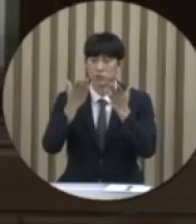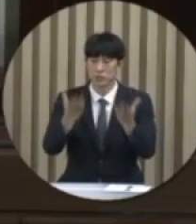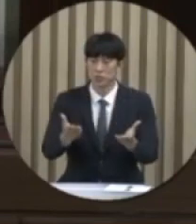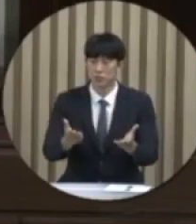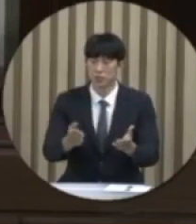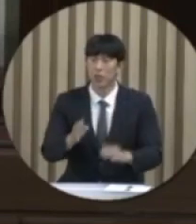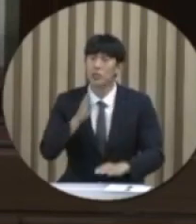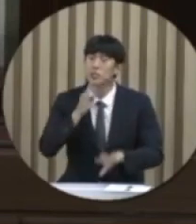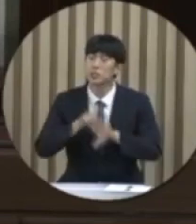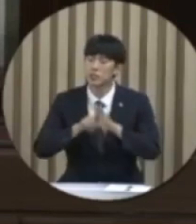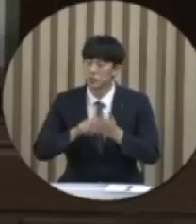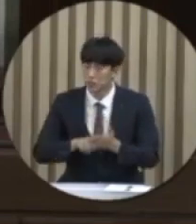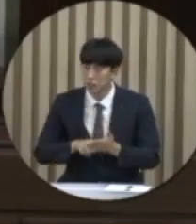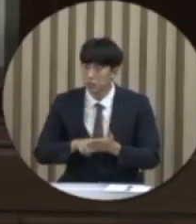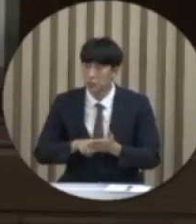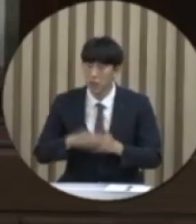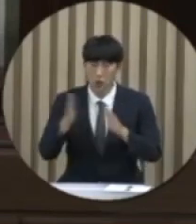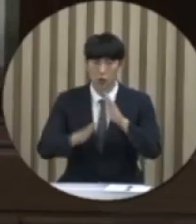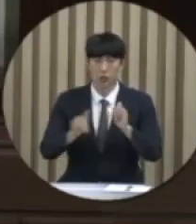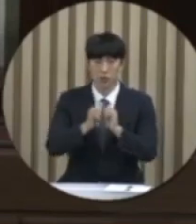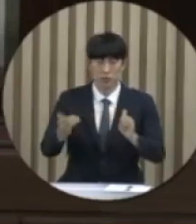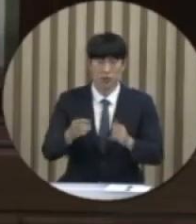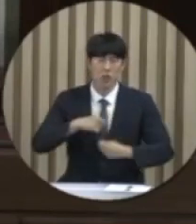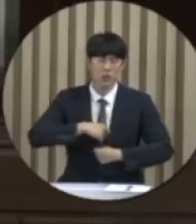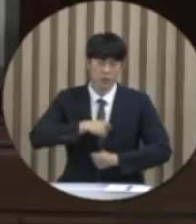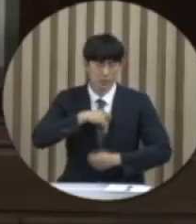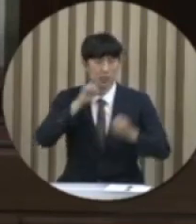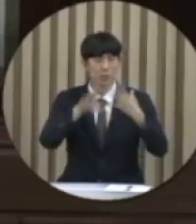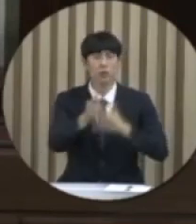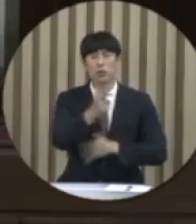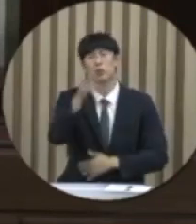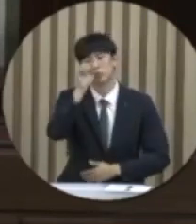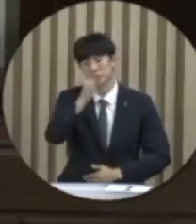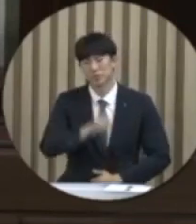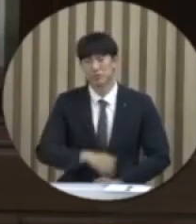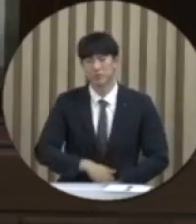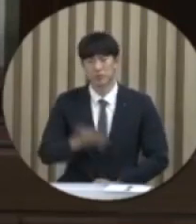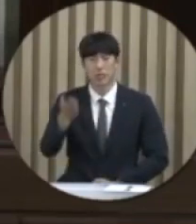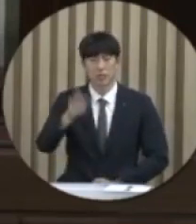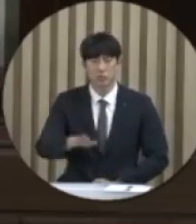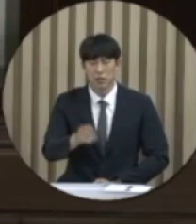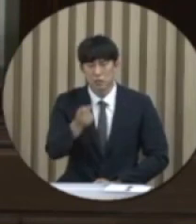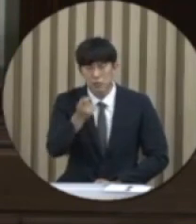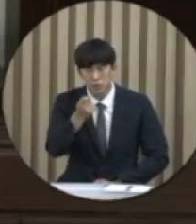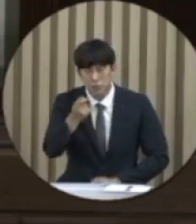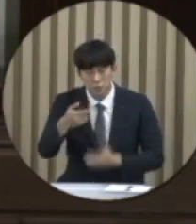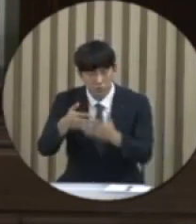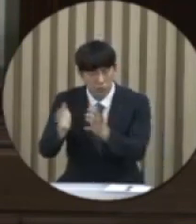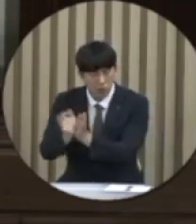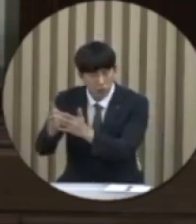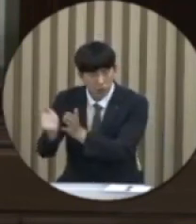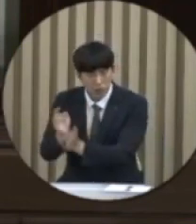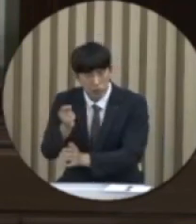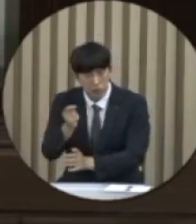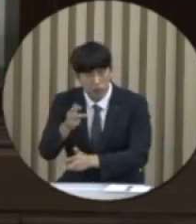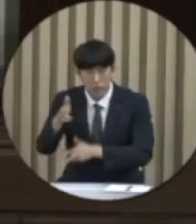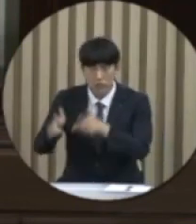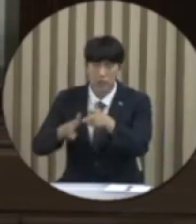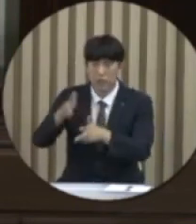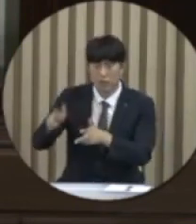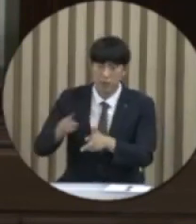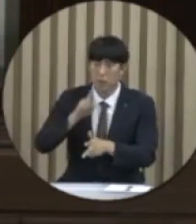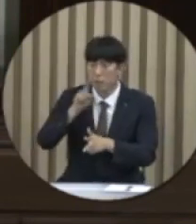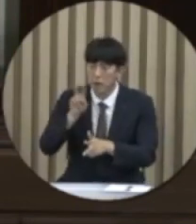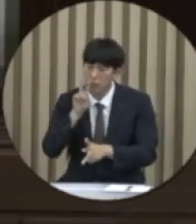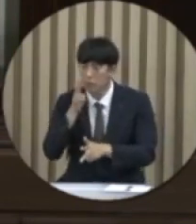진심이고요. 공직자들의 솔직한 답변들이 너무 좋았습니다. 하지만 몇 명의 과들은 사업을 빙빙 돌리는 그런